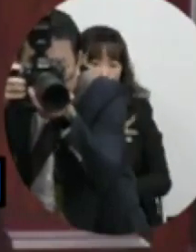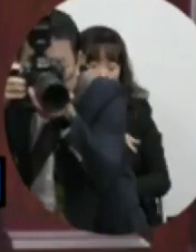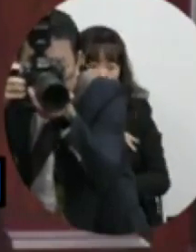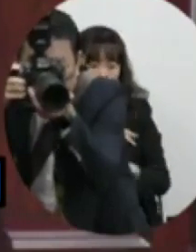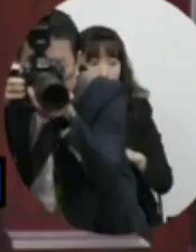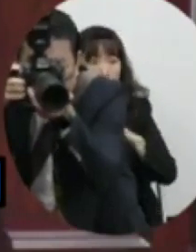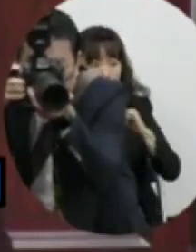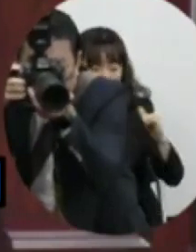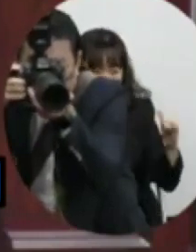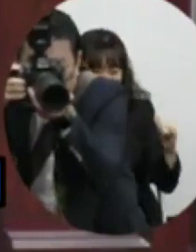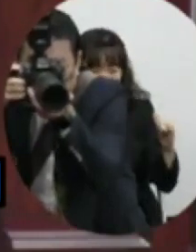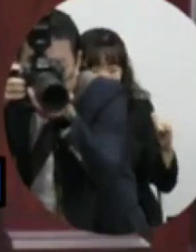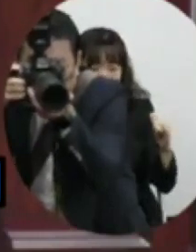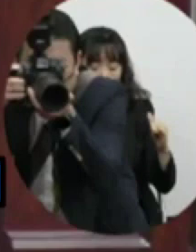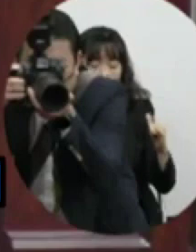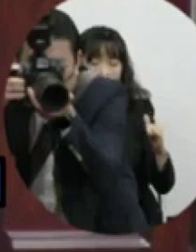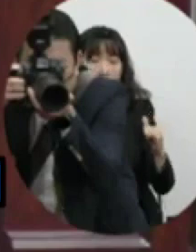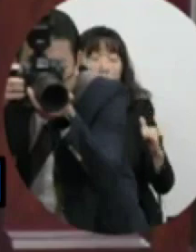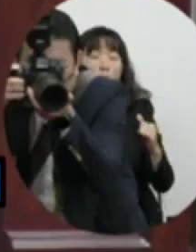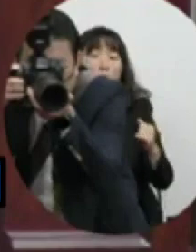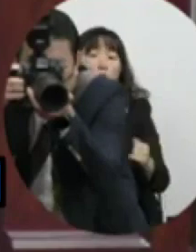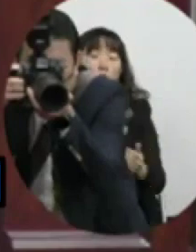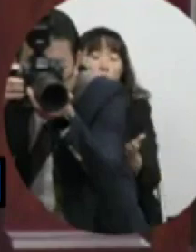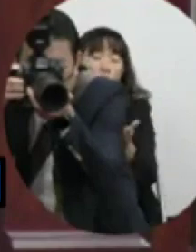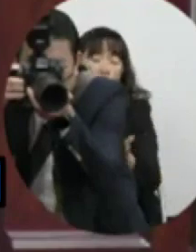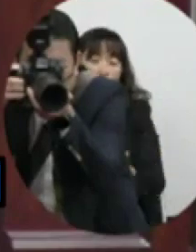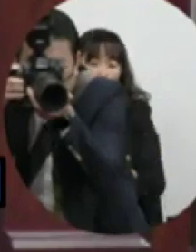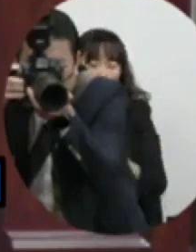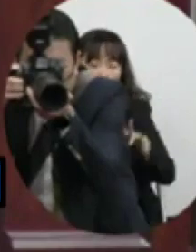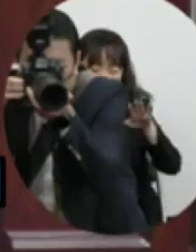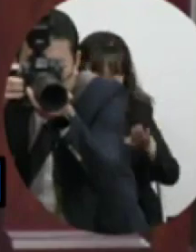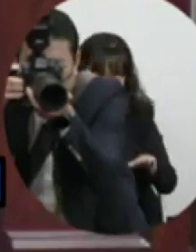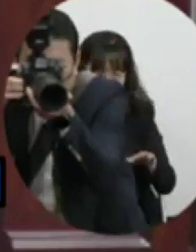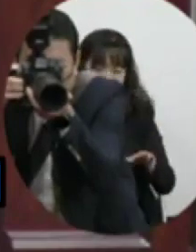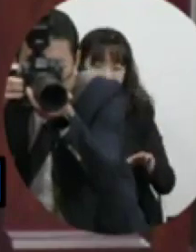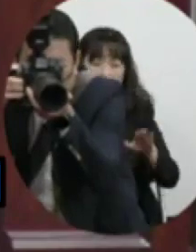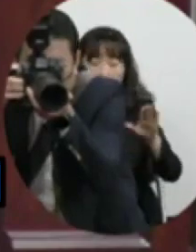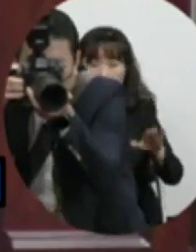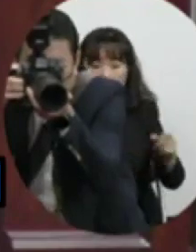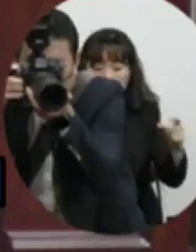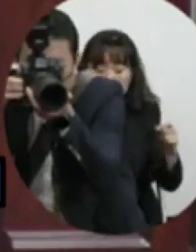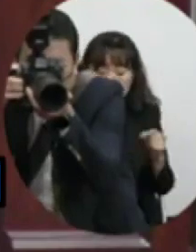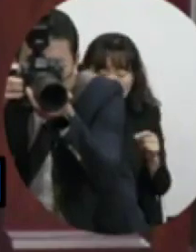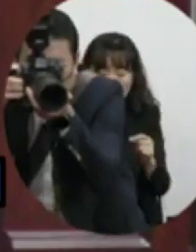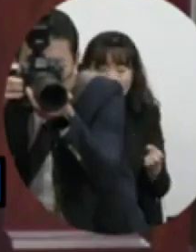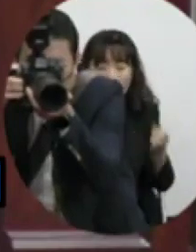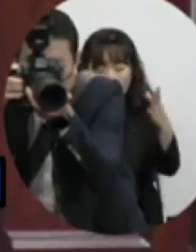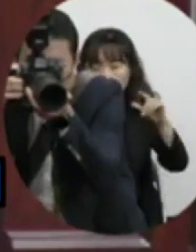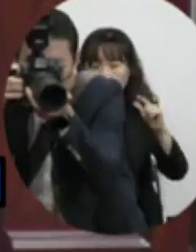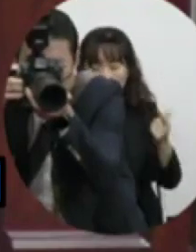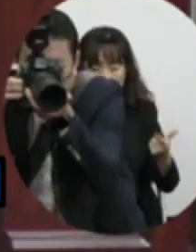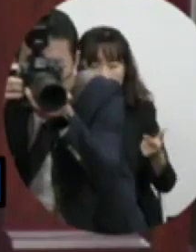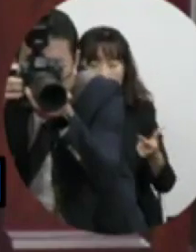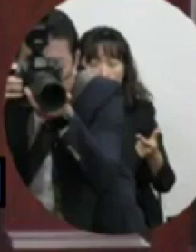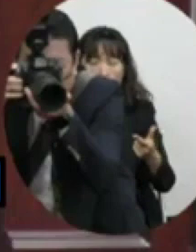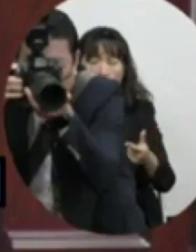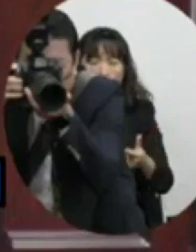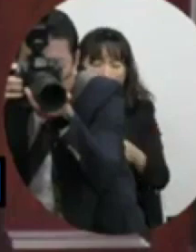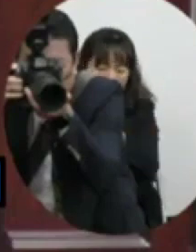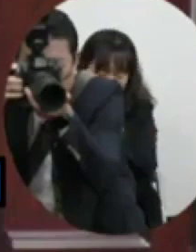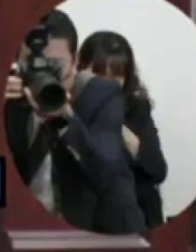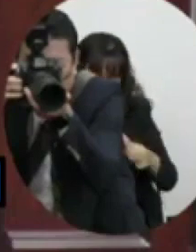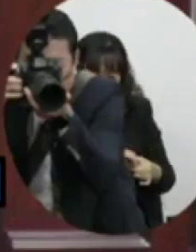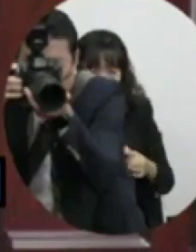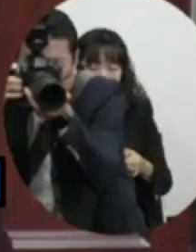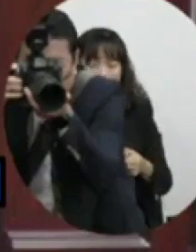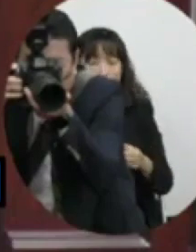바로 이것이라고 생각됩니다. 관내 행사에 몰두할 것이 아니라 틈만 나는 대로 국회를 방문하고 정부